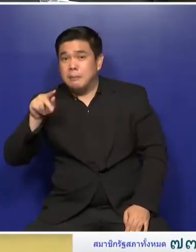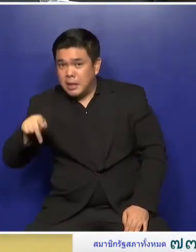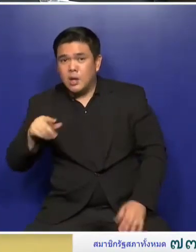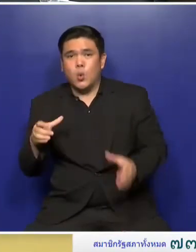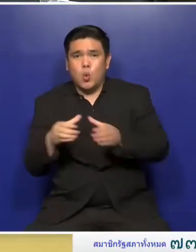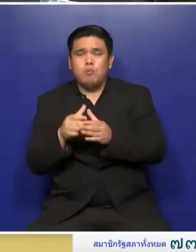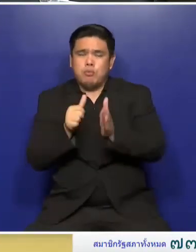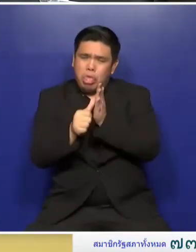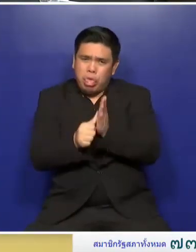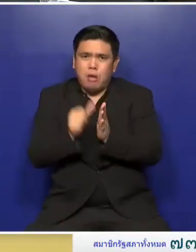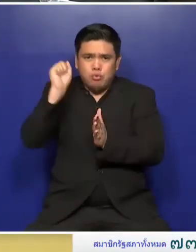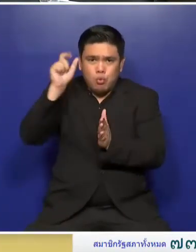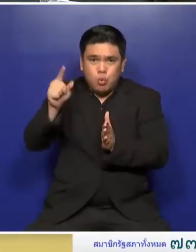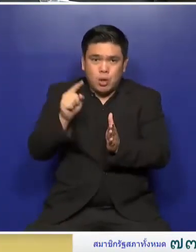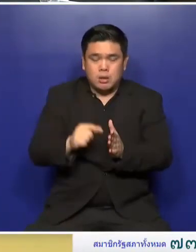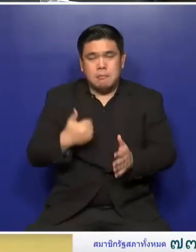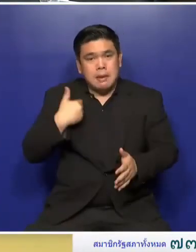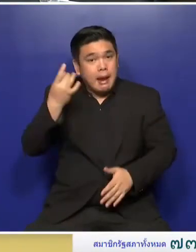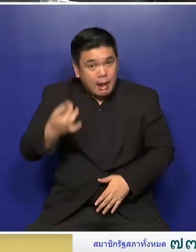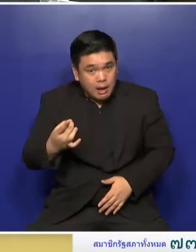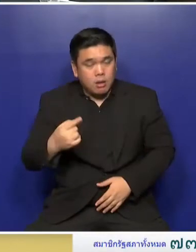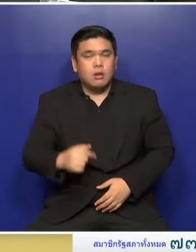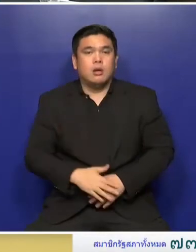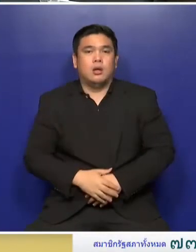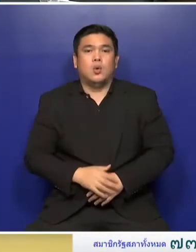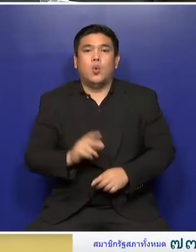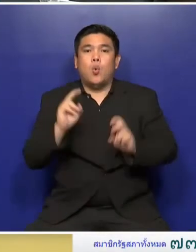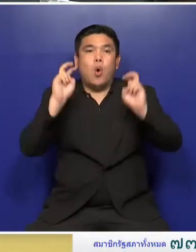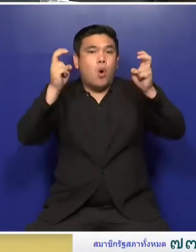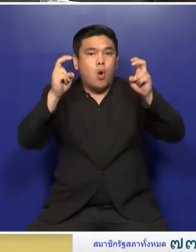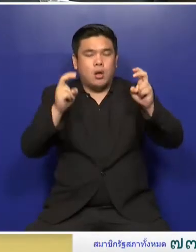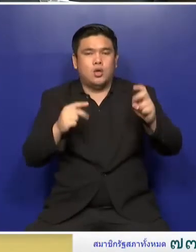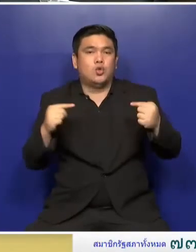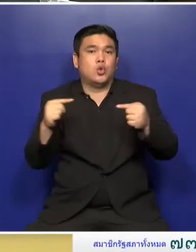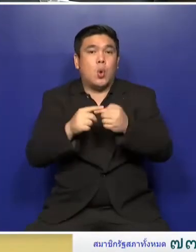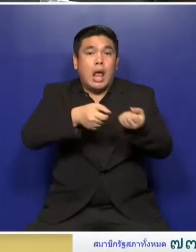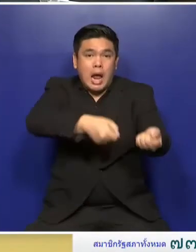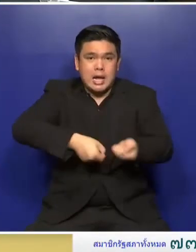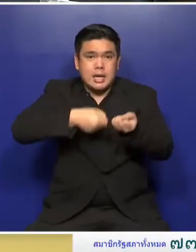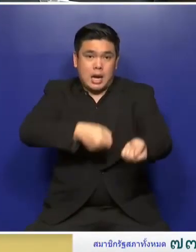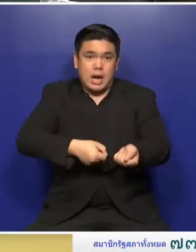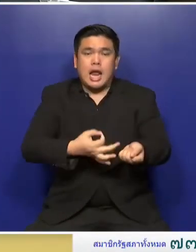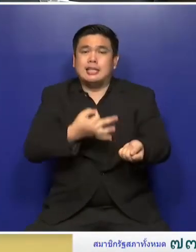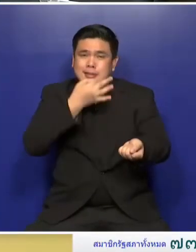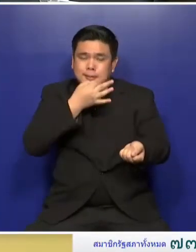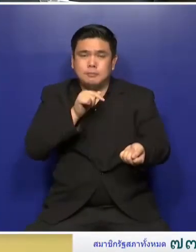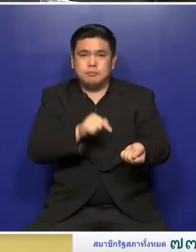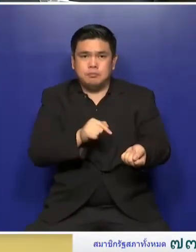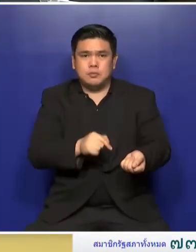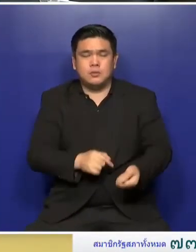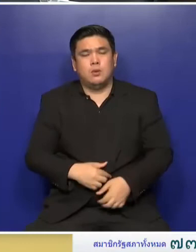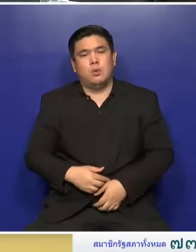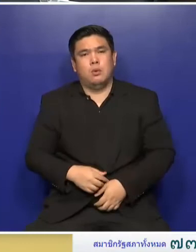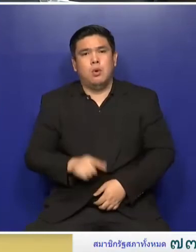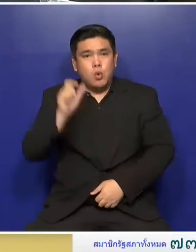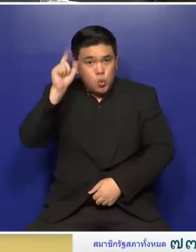ขายปรับรงดังต่อไปนี้นะครับโยเฉพาะเรื่องประเด็ทเกี่ยวกับ เคศกรเช้าละ replaceimoาหน้า ๆ เราบอกเลยว่าท่าน